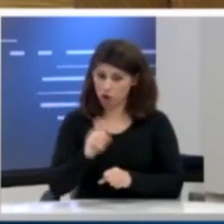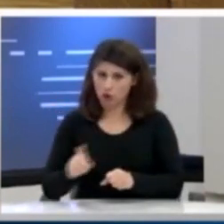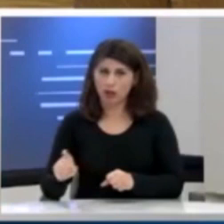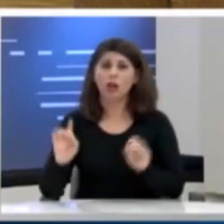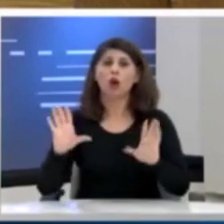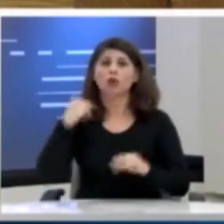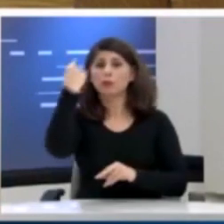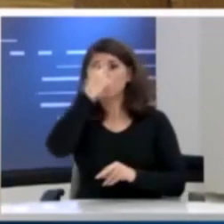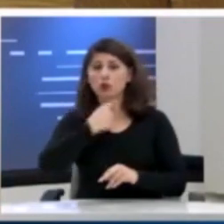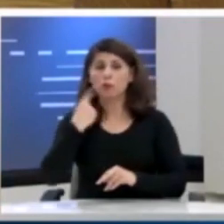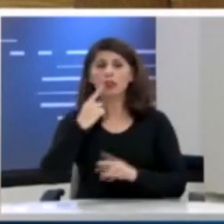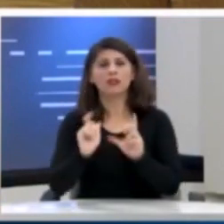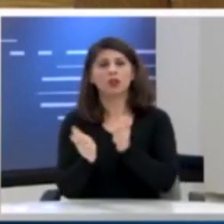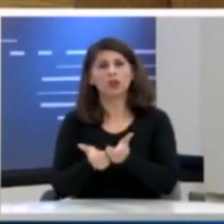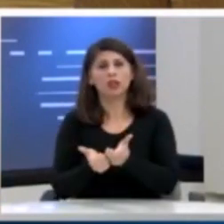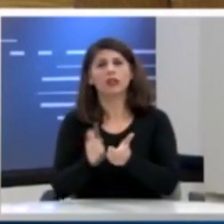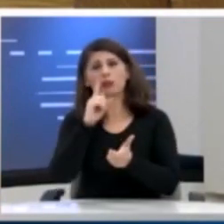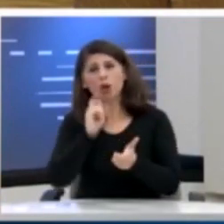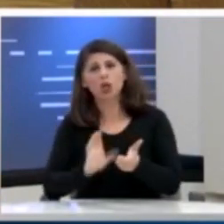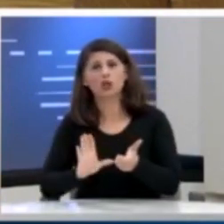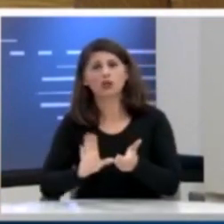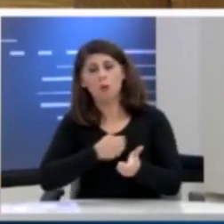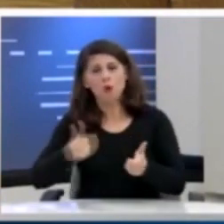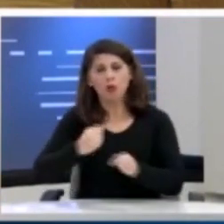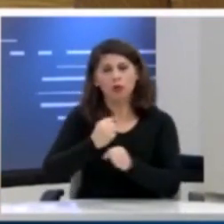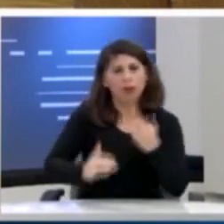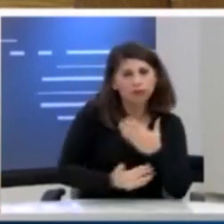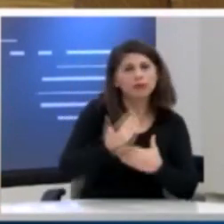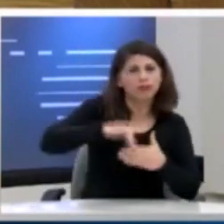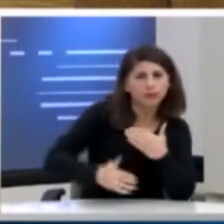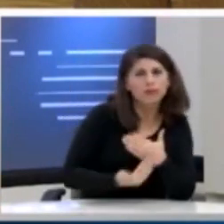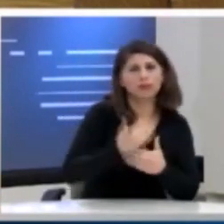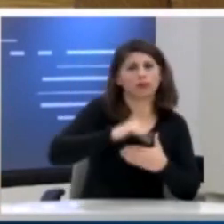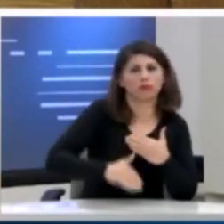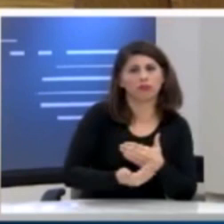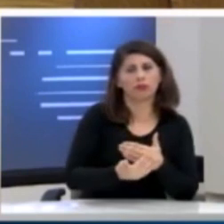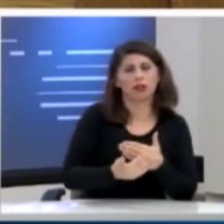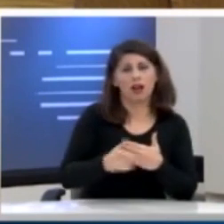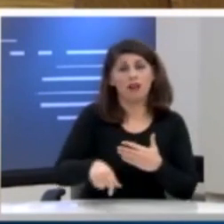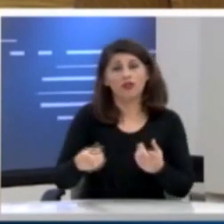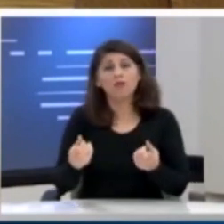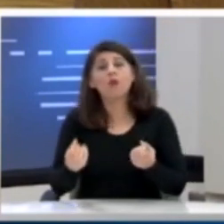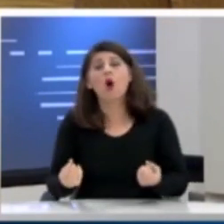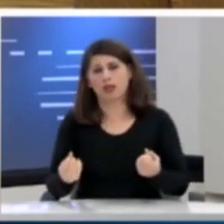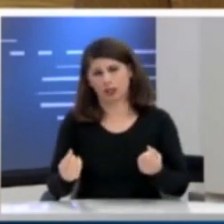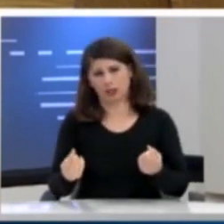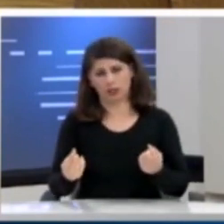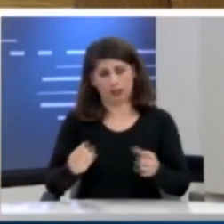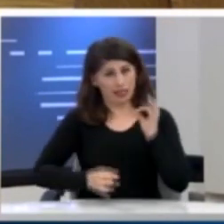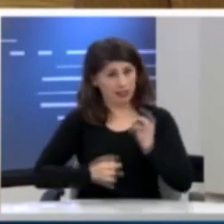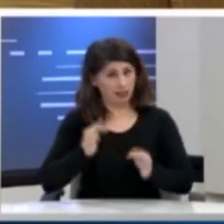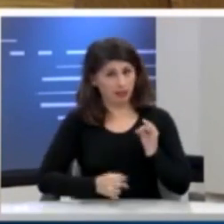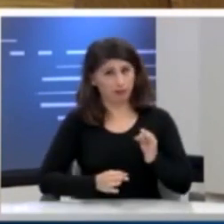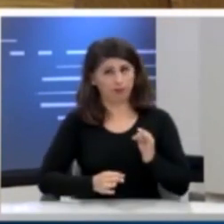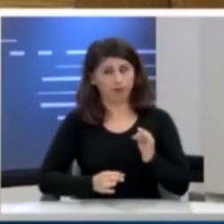άλλες προσωπικές οικογενειακές υποχρεώσεις. Είναι πρόκληση να συζητάμε για